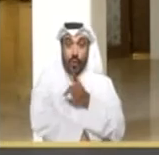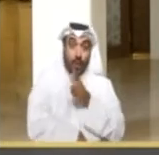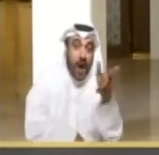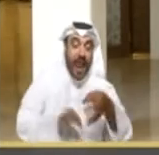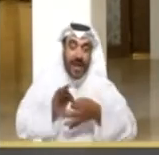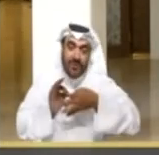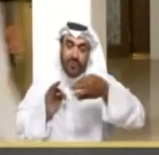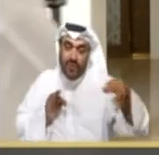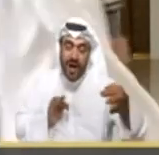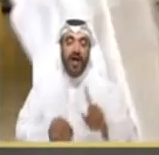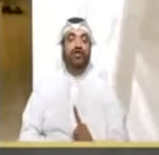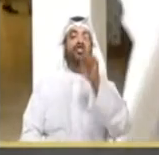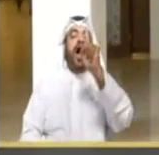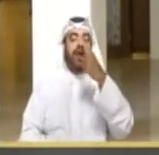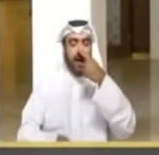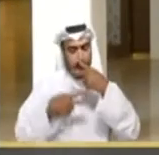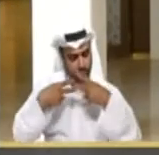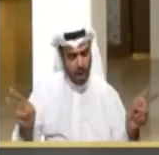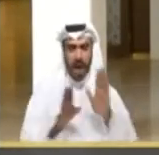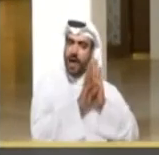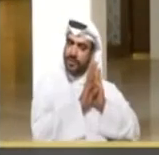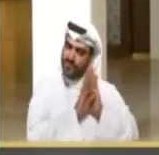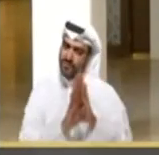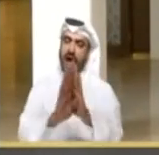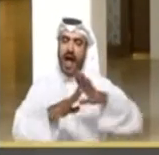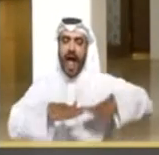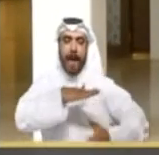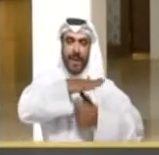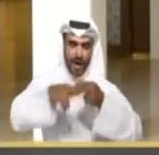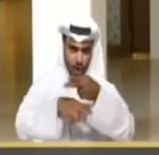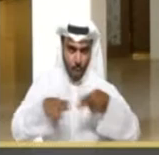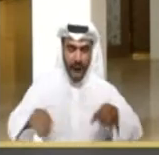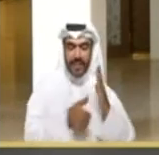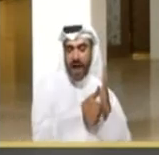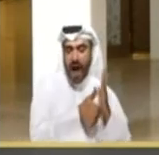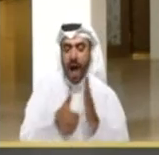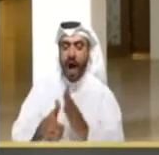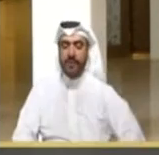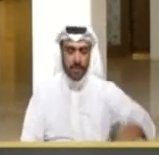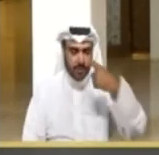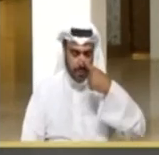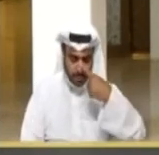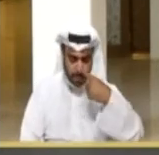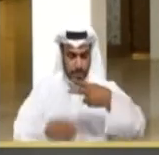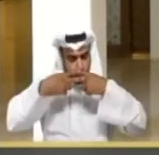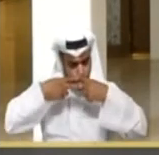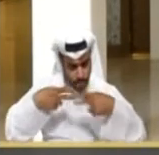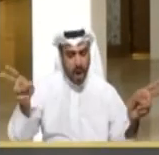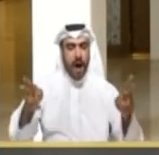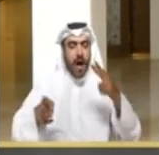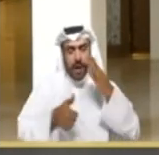البلاد بأنهم سوف يكونون داعمين إلى توجيهاته السامية وسوف يكونون